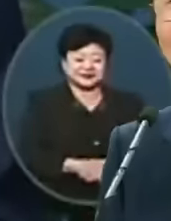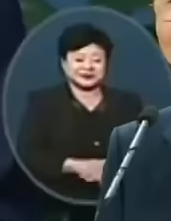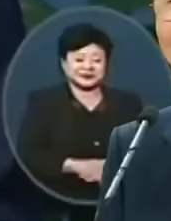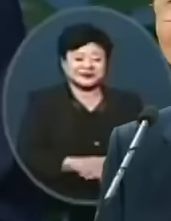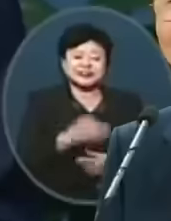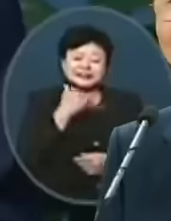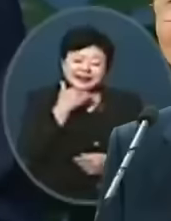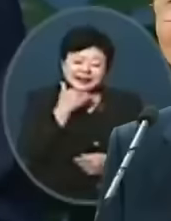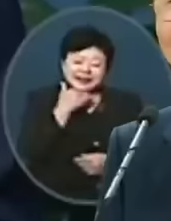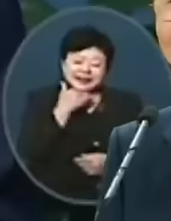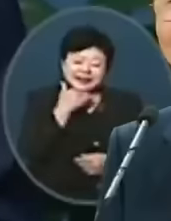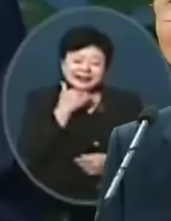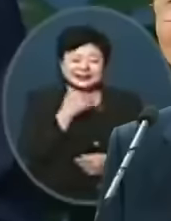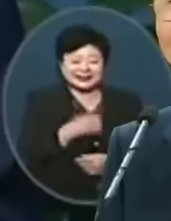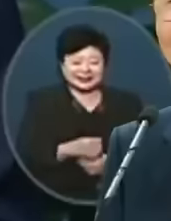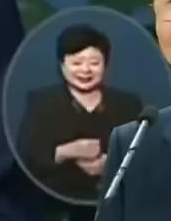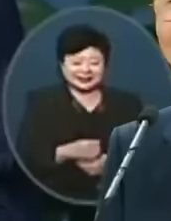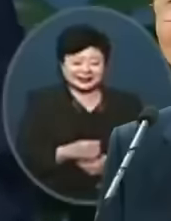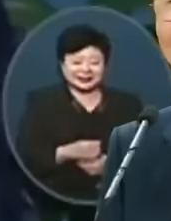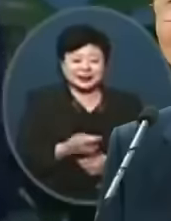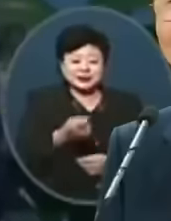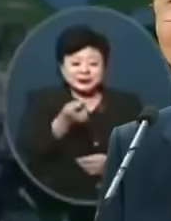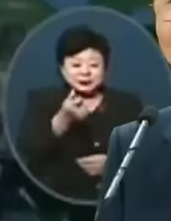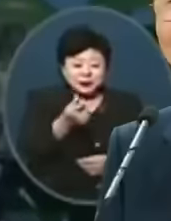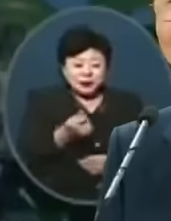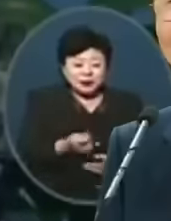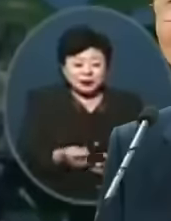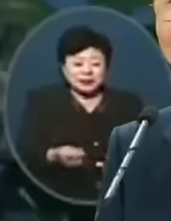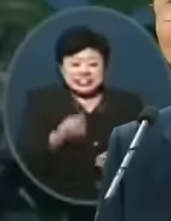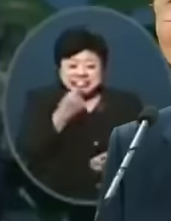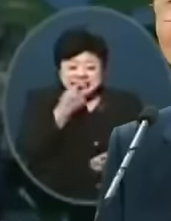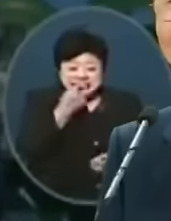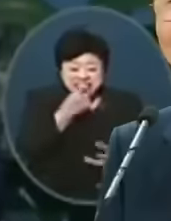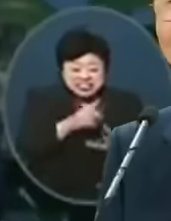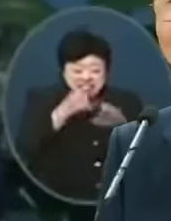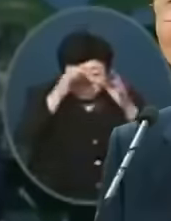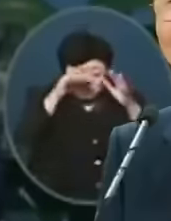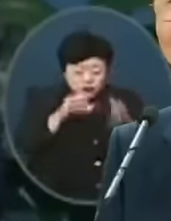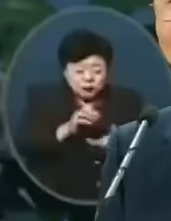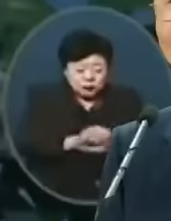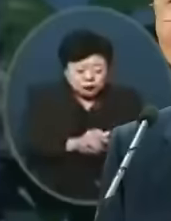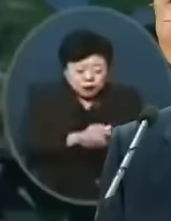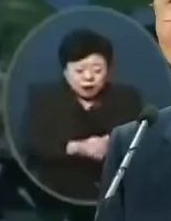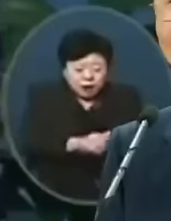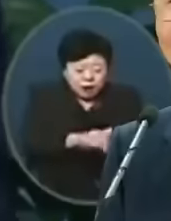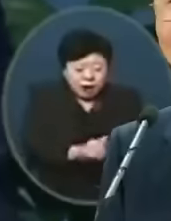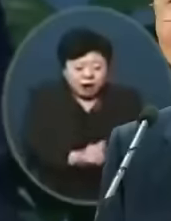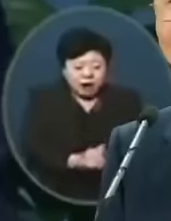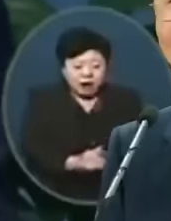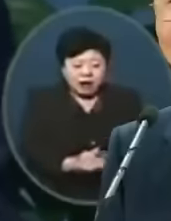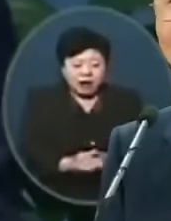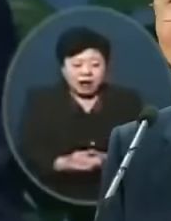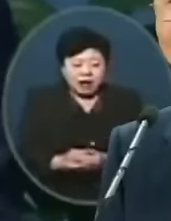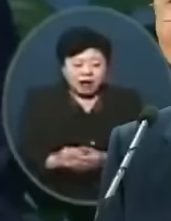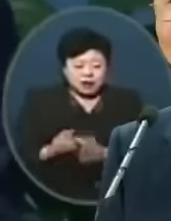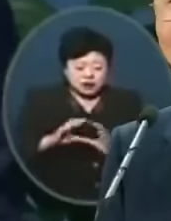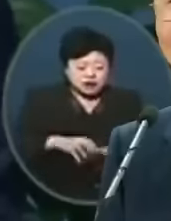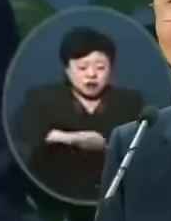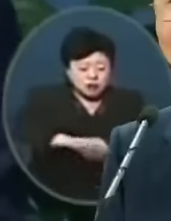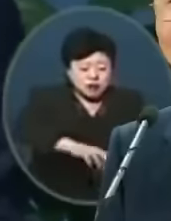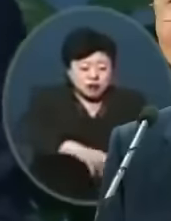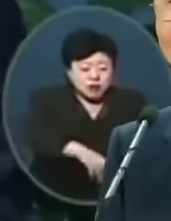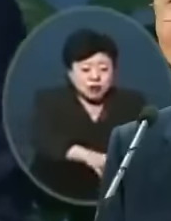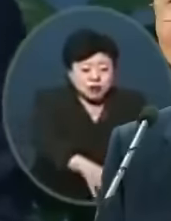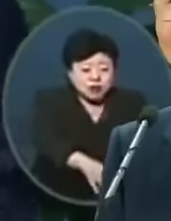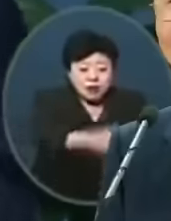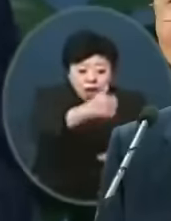좀 기다렸다가 조그마한 눈덩어리를 만들어서 언덕 위에서 굴립니다. 그러면 이것이